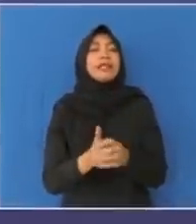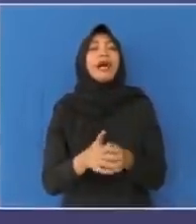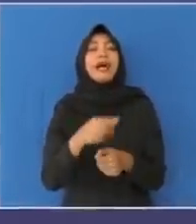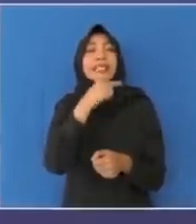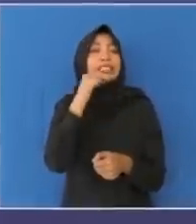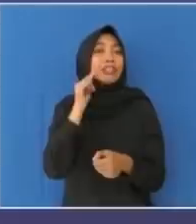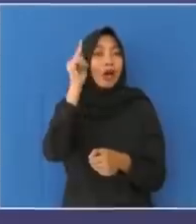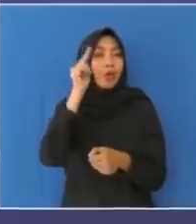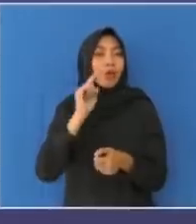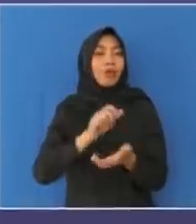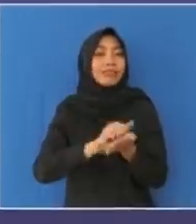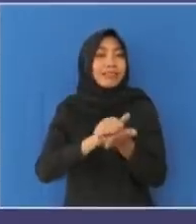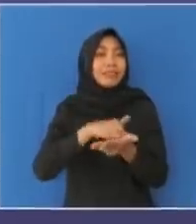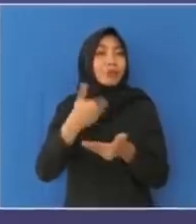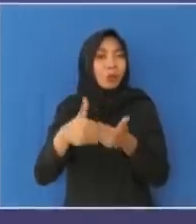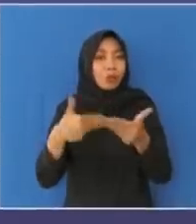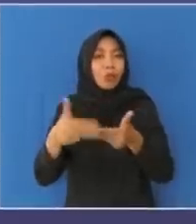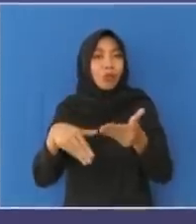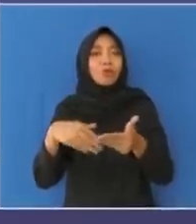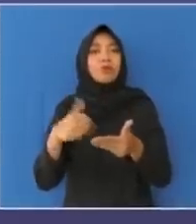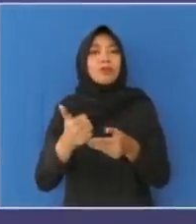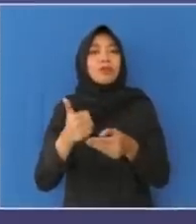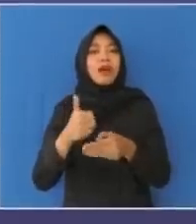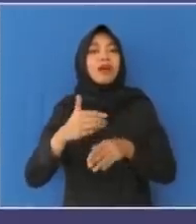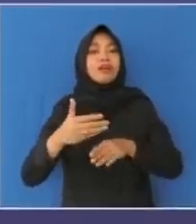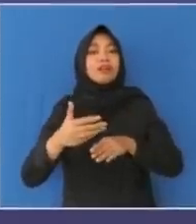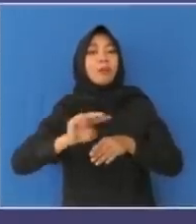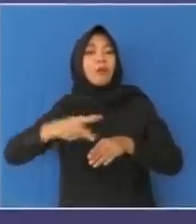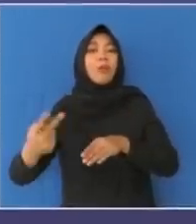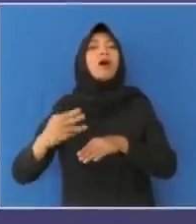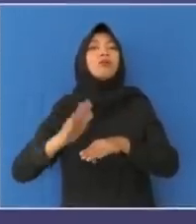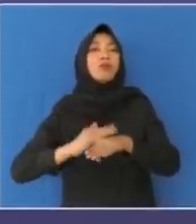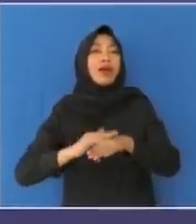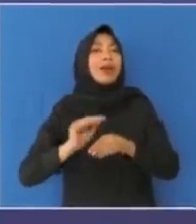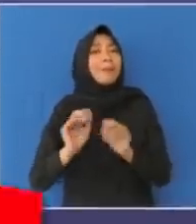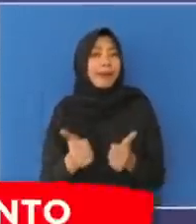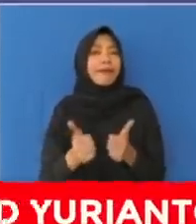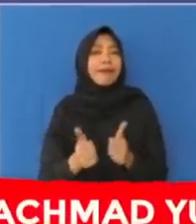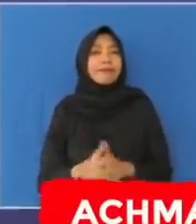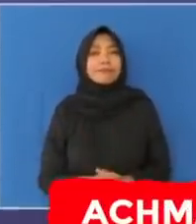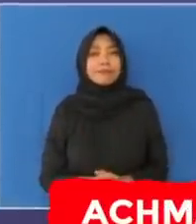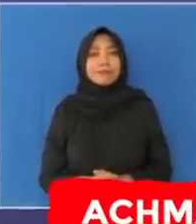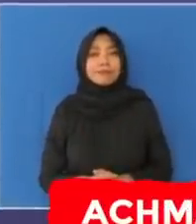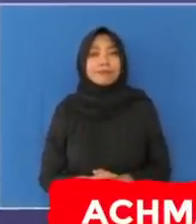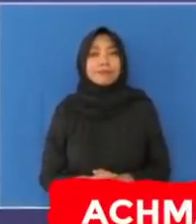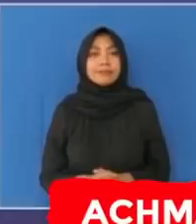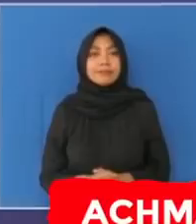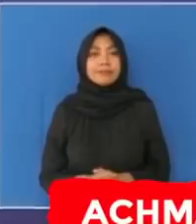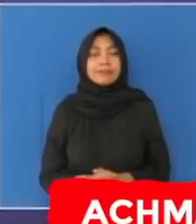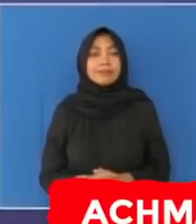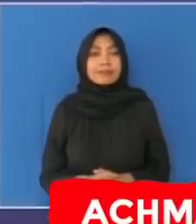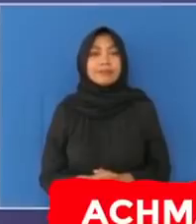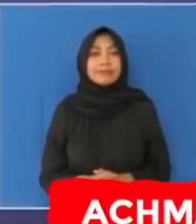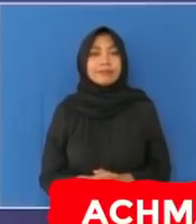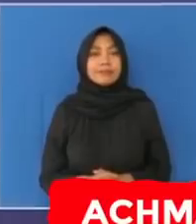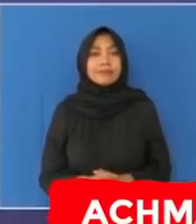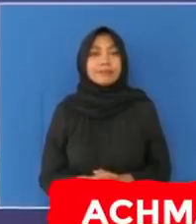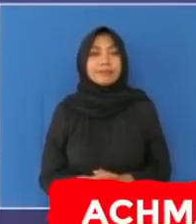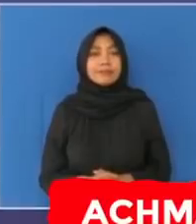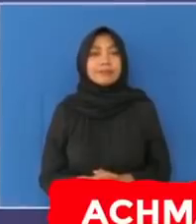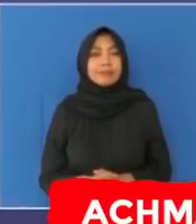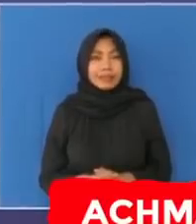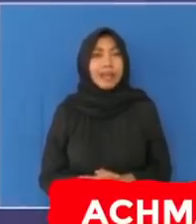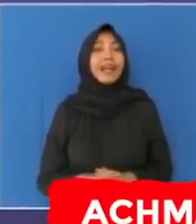cara ini maka gerakan mencuci tangan akan menjadi budaya yang baik untuk kita kemudian patuh dan disiplin